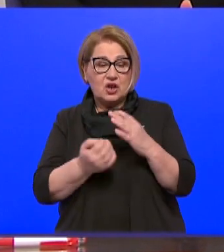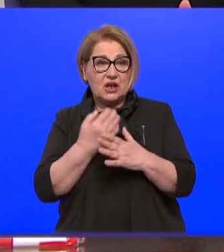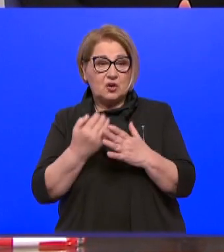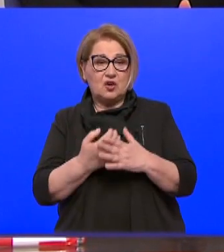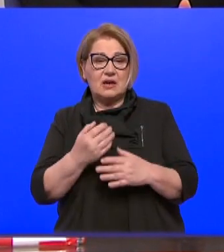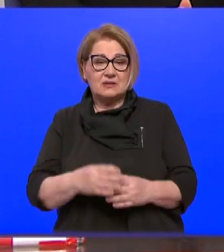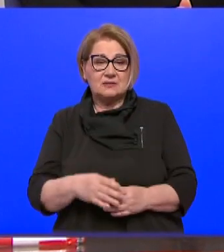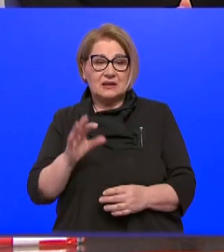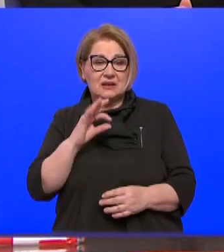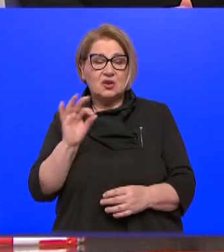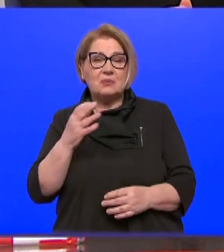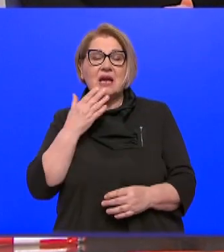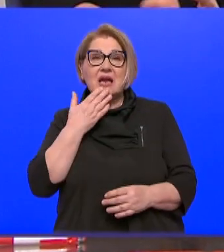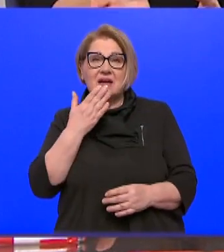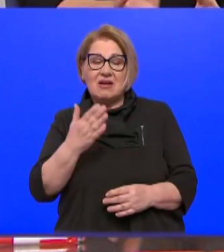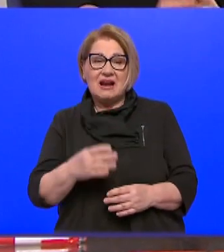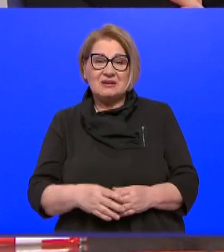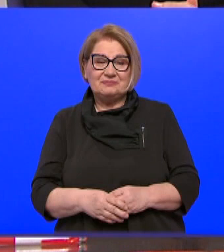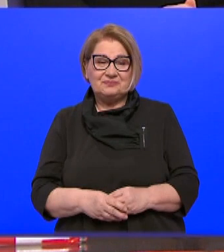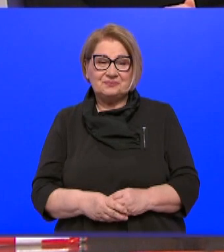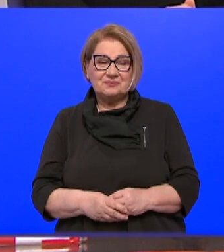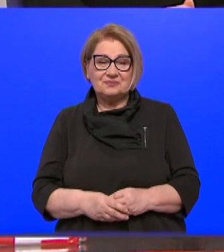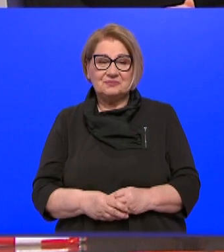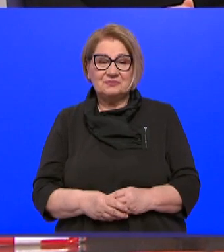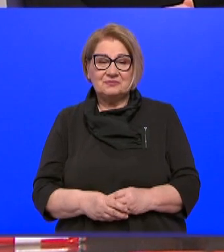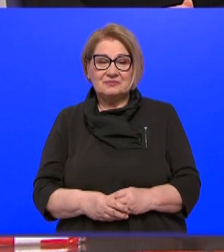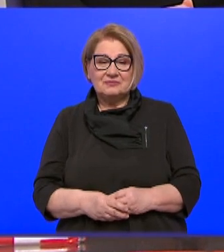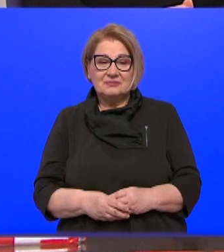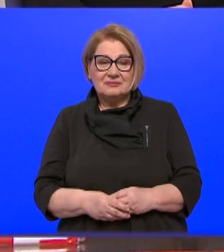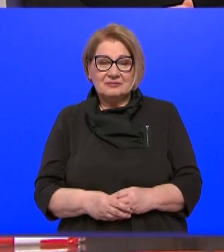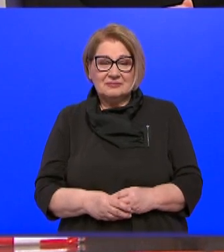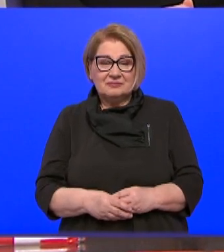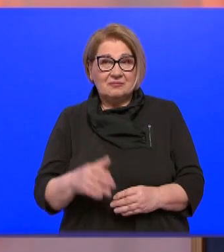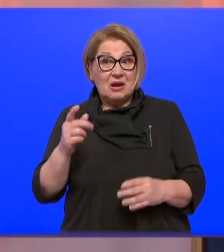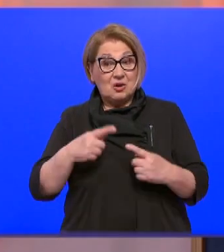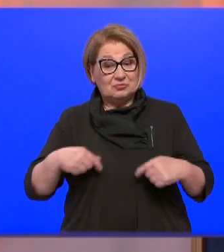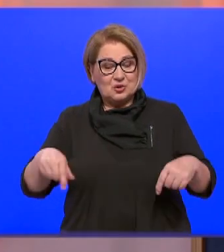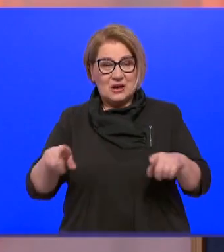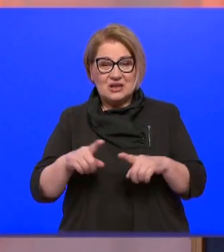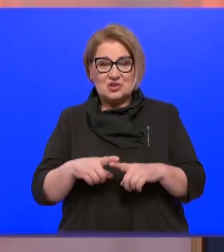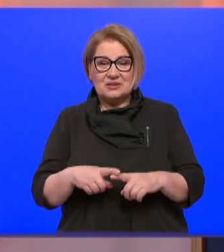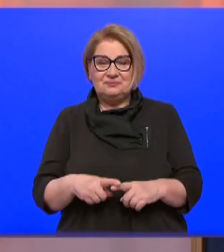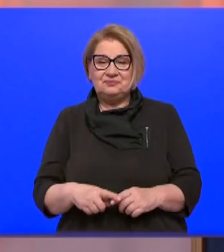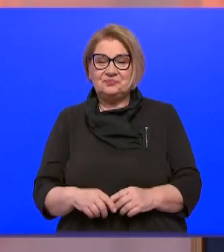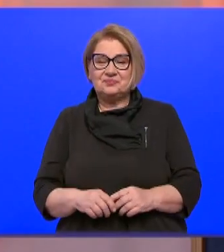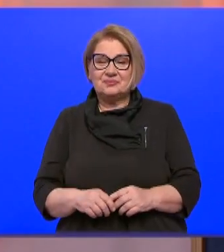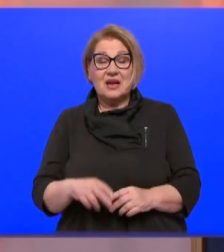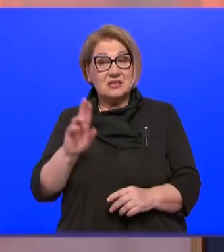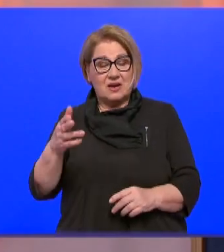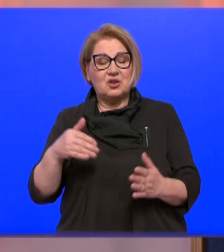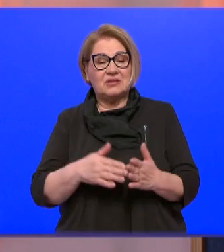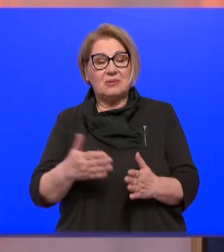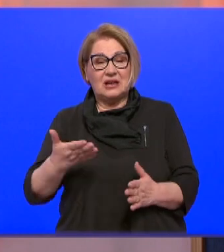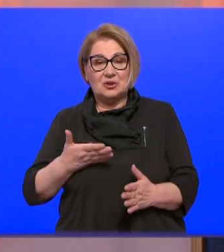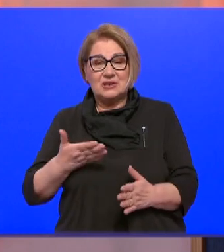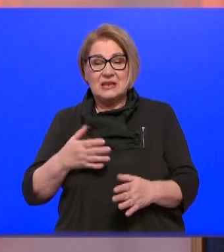i dobrodošli. Dobar dan, hvala na pozivu. Pozdrav vama i gledateljima. Evo, malo ste u drugčijem okružju, ali uistinu ste zaslužili tu nagradu. I s